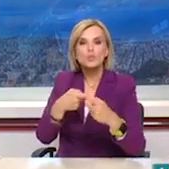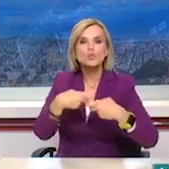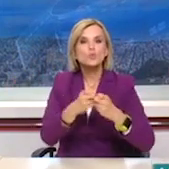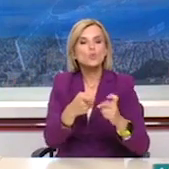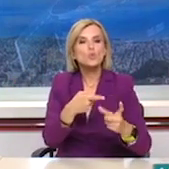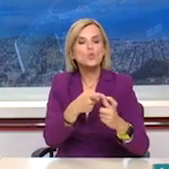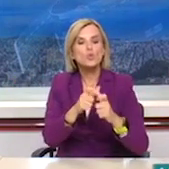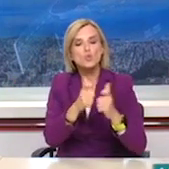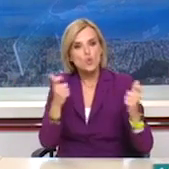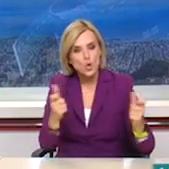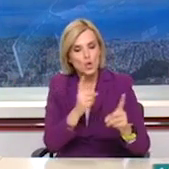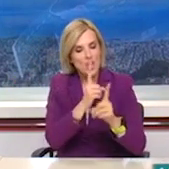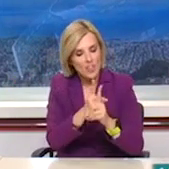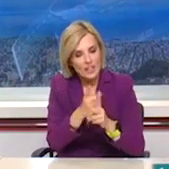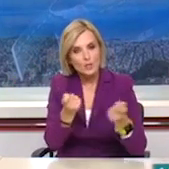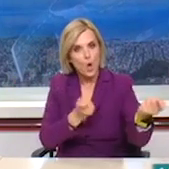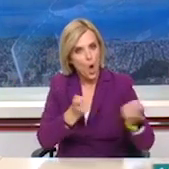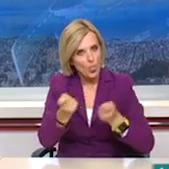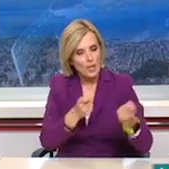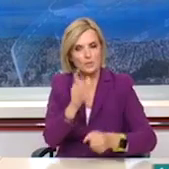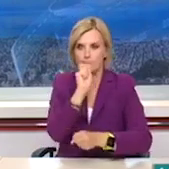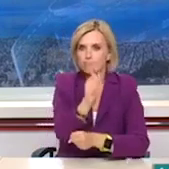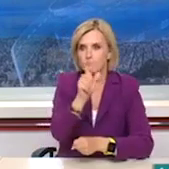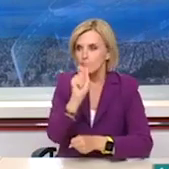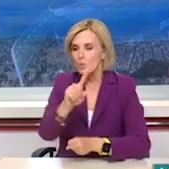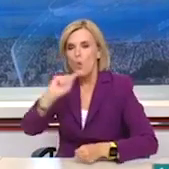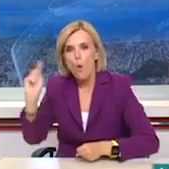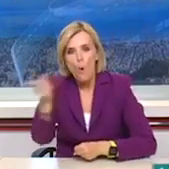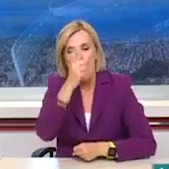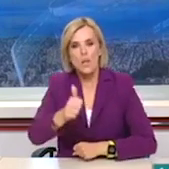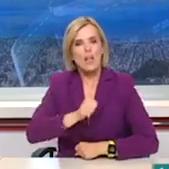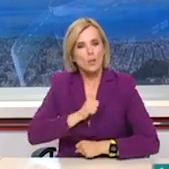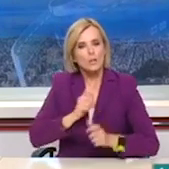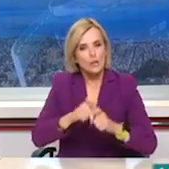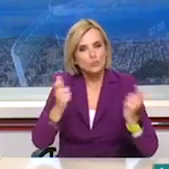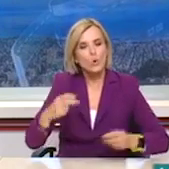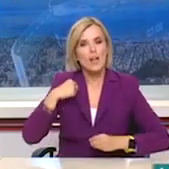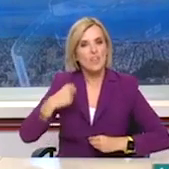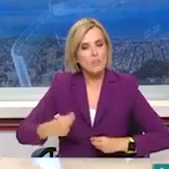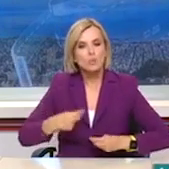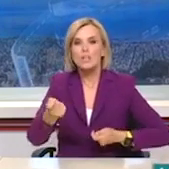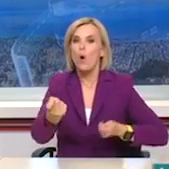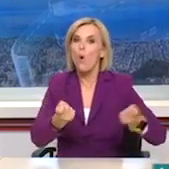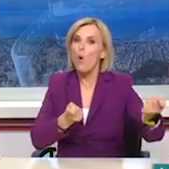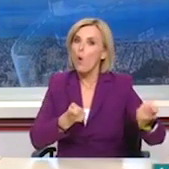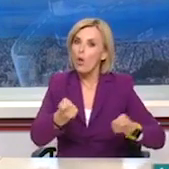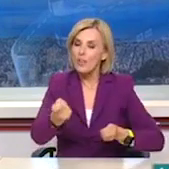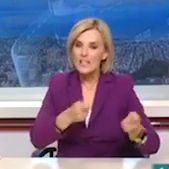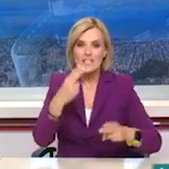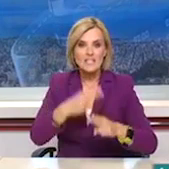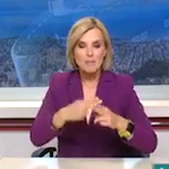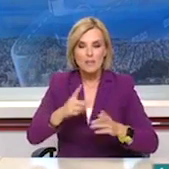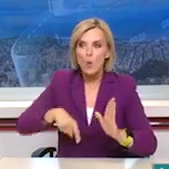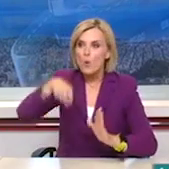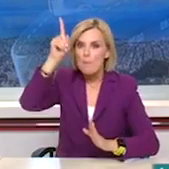Ειδικές οδηγίες του ΕΟΔΗ θα αποσταλούν τις επόμενες ημέρες σε όλες τις δομές πρωτοβάθμιας εκπαίδευσης και σημαντικό μέρος της πρώτης ημέρας